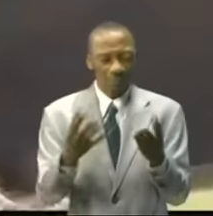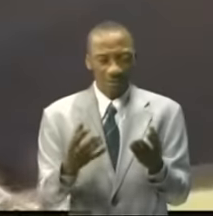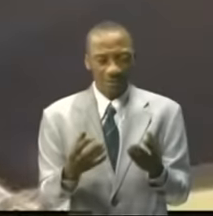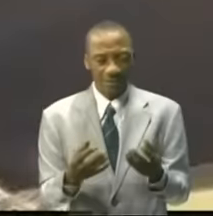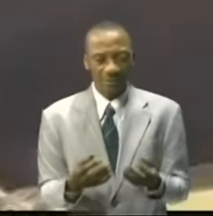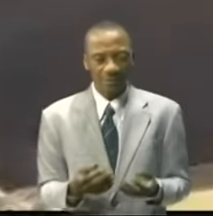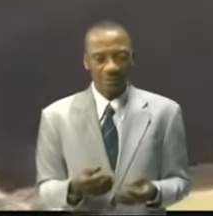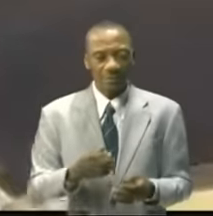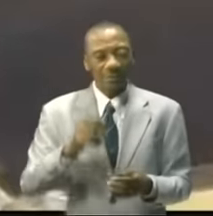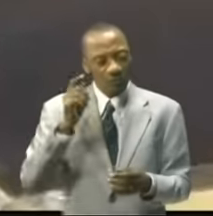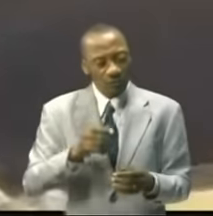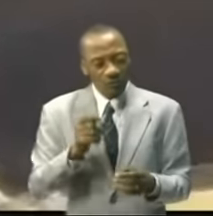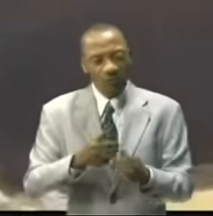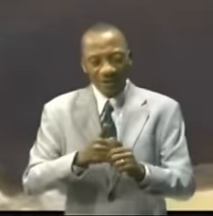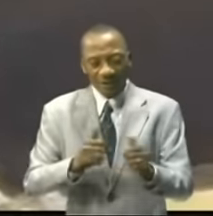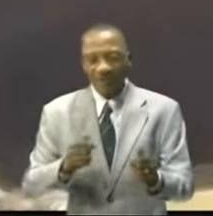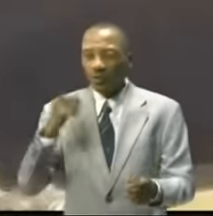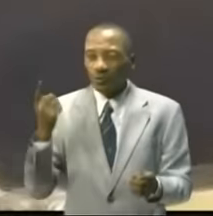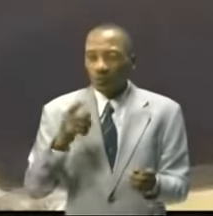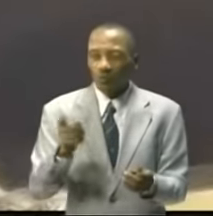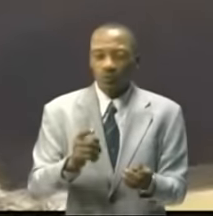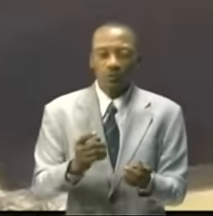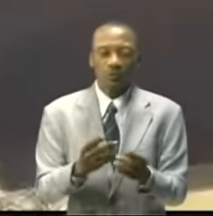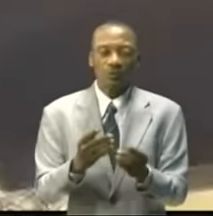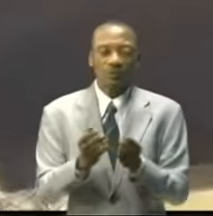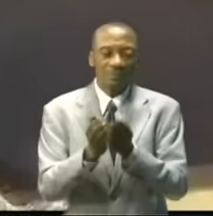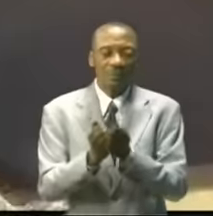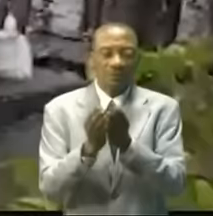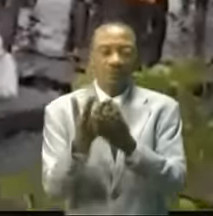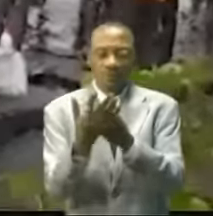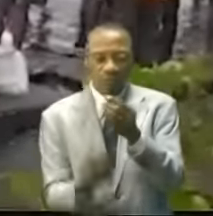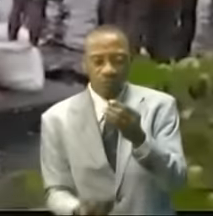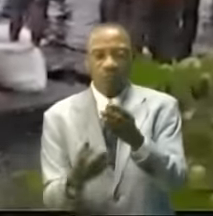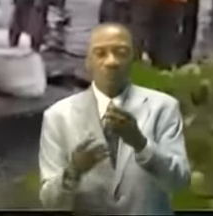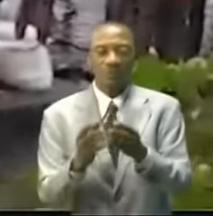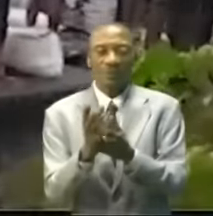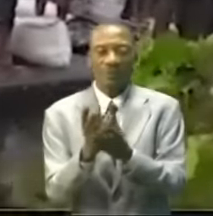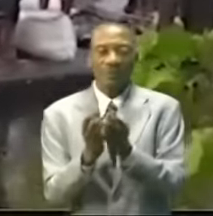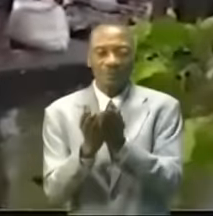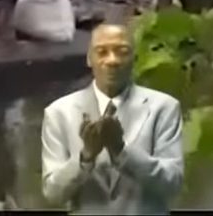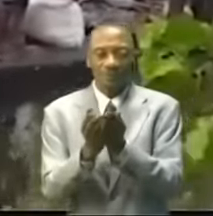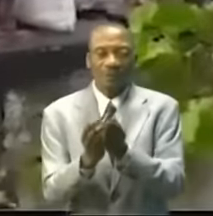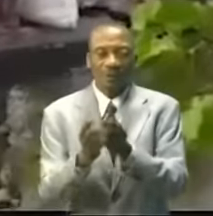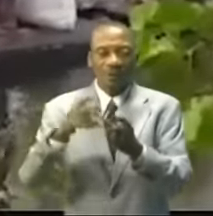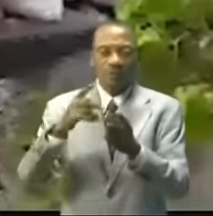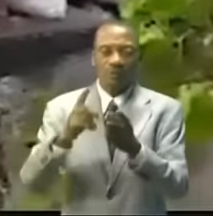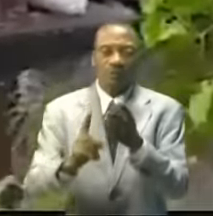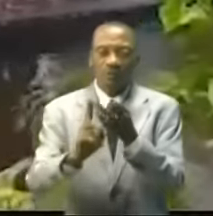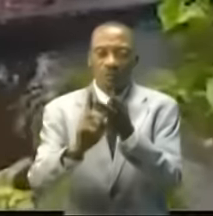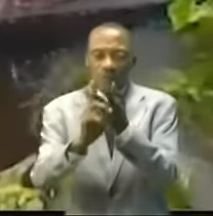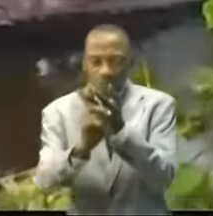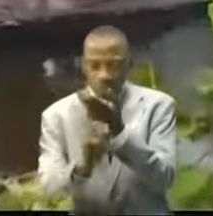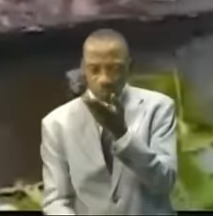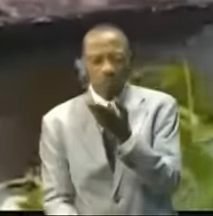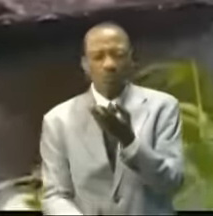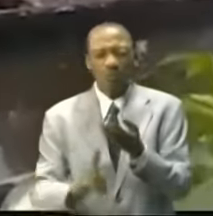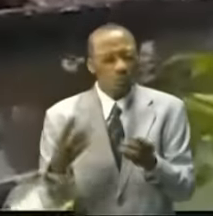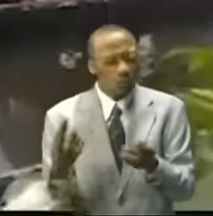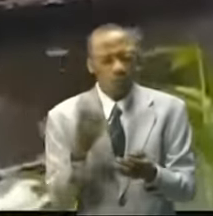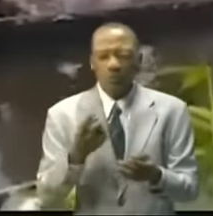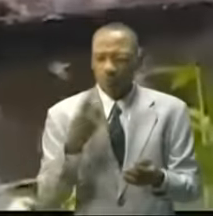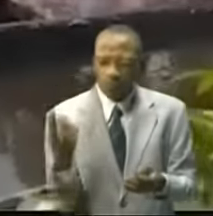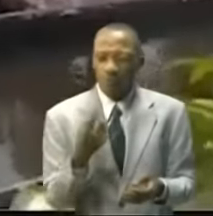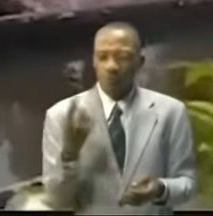touché. Et je pleure avec ceux qui pleurent, comme le déclare la parole de Dieu. Je compatis avec toutes ces familles éplorées. Je présente mes très